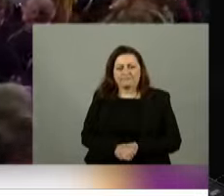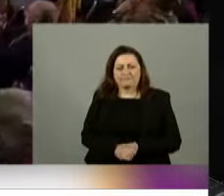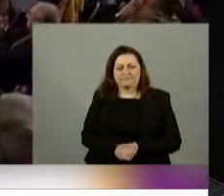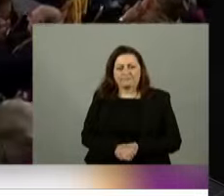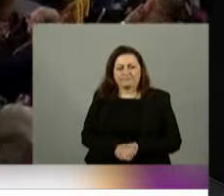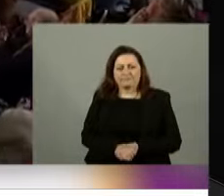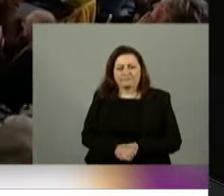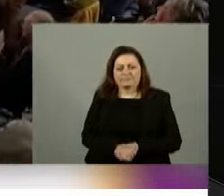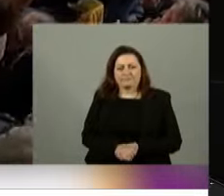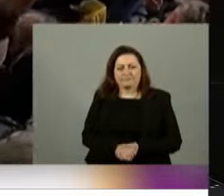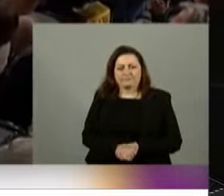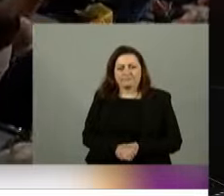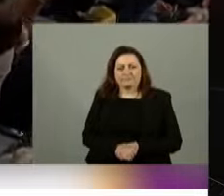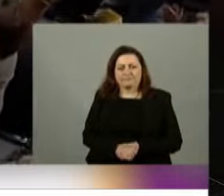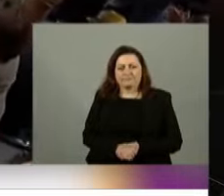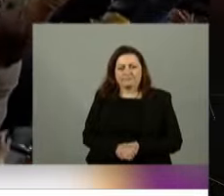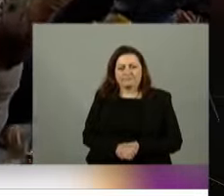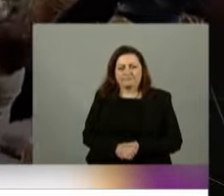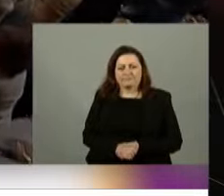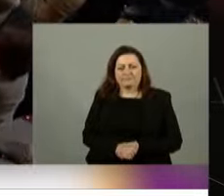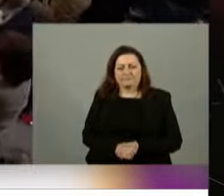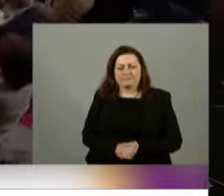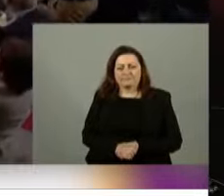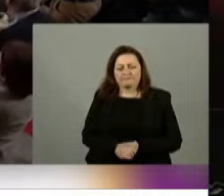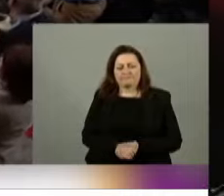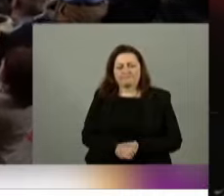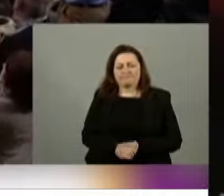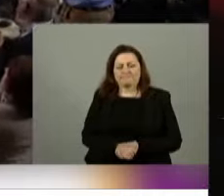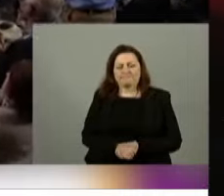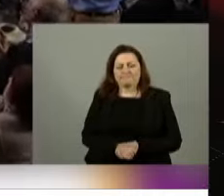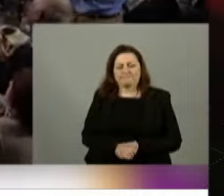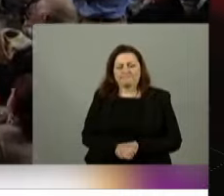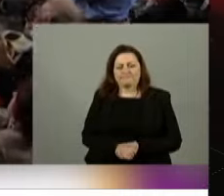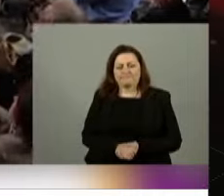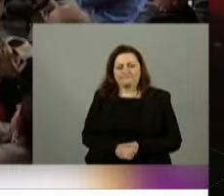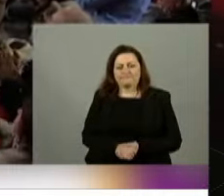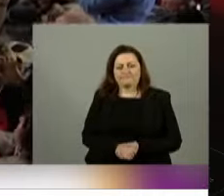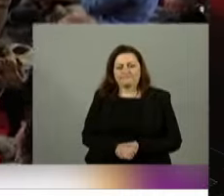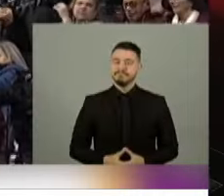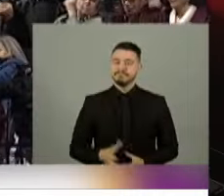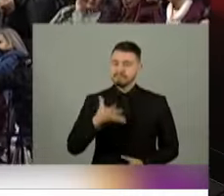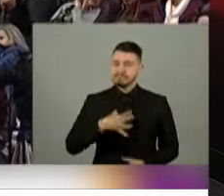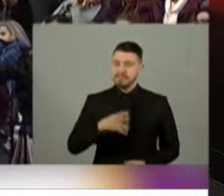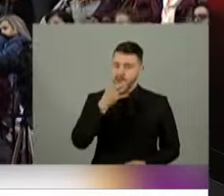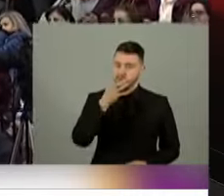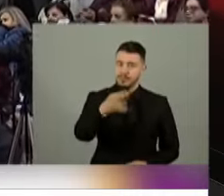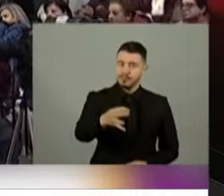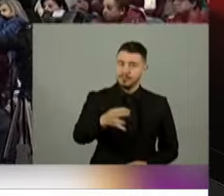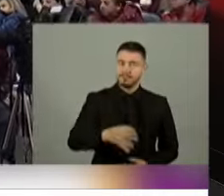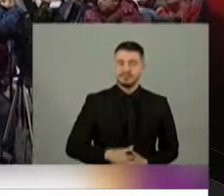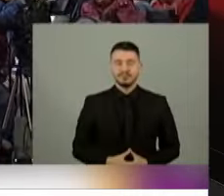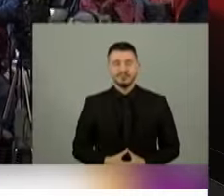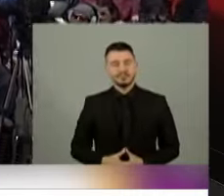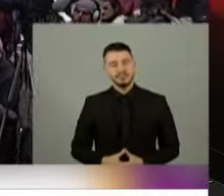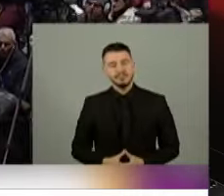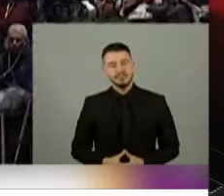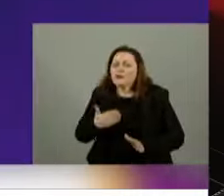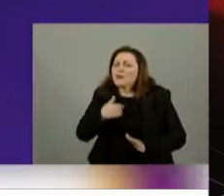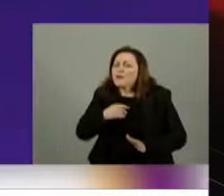γιατί κυριαρχεί. Κυριαρχεί γιατί ο πολιτικός σχεδιασμός και η επικοινωνία είναι πάρα πολύ καλά εναρμονισμένα μεταξύ τους. Και ο